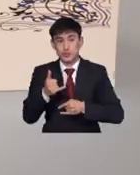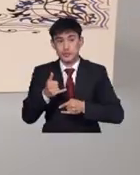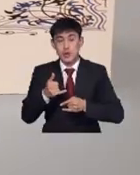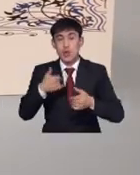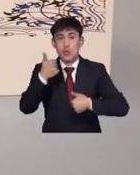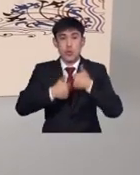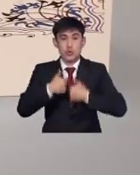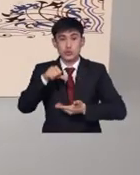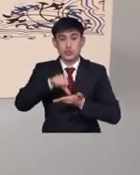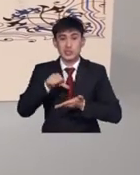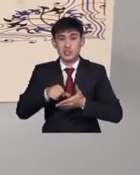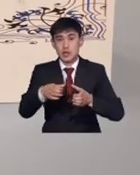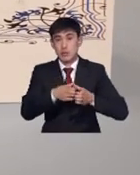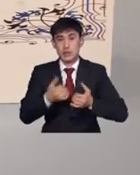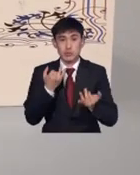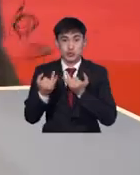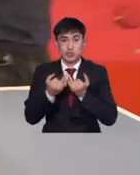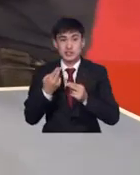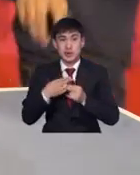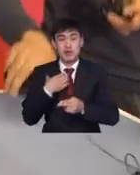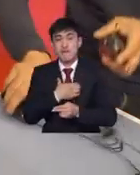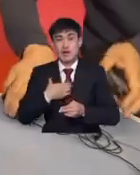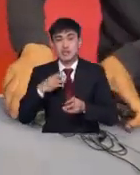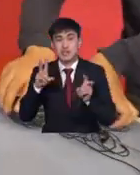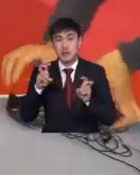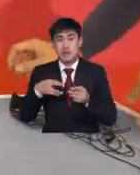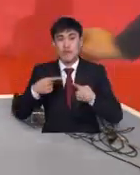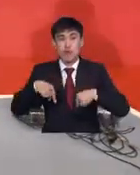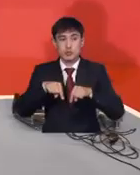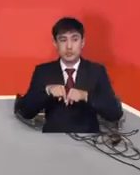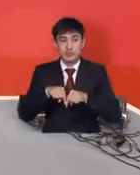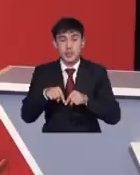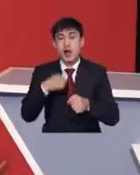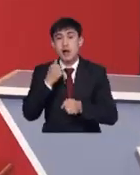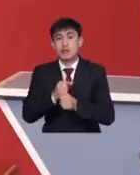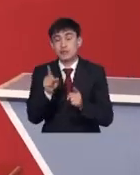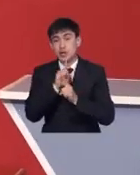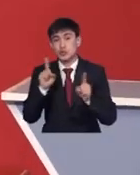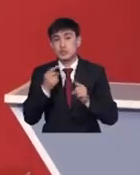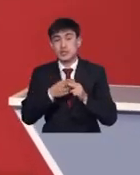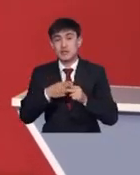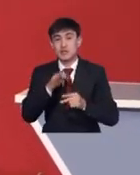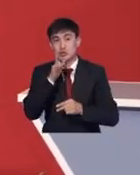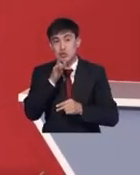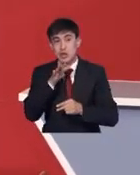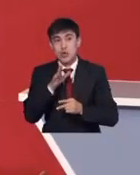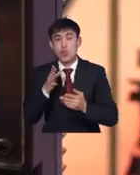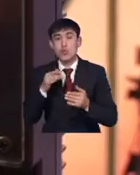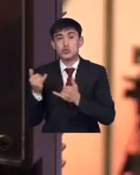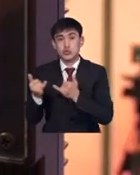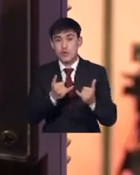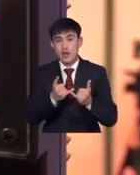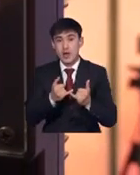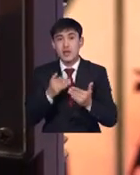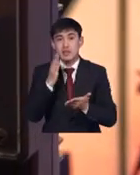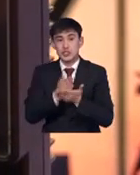ходе конкурса участники команд обсуждают самые актуальные темы в обществе. А главной особенностью этого сезона стало условие о